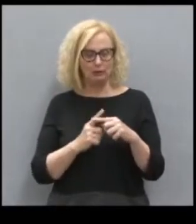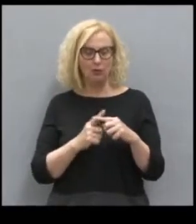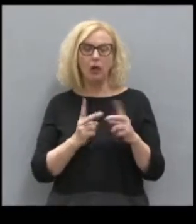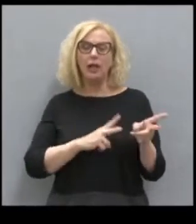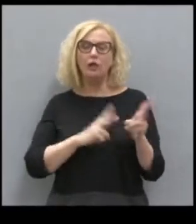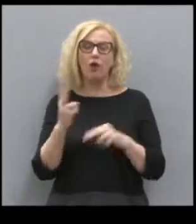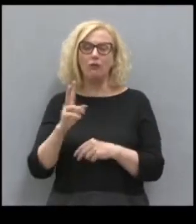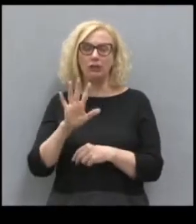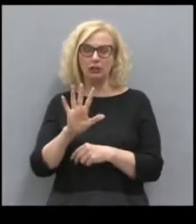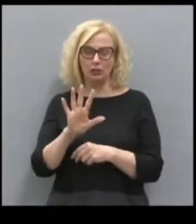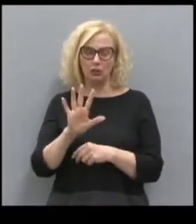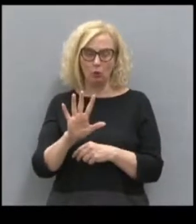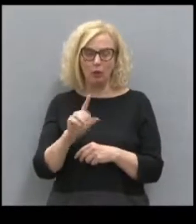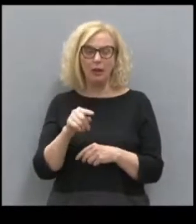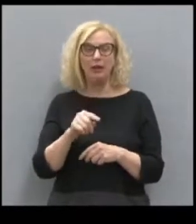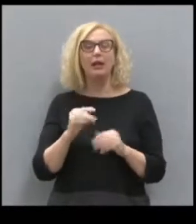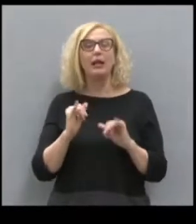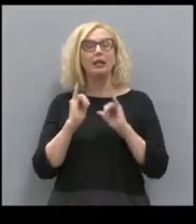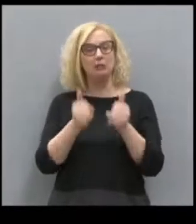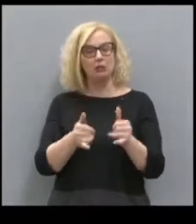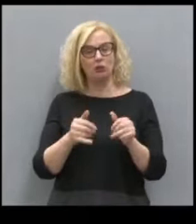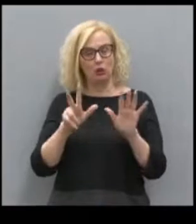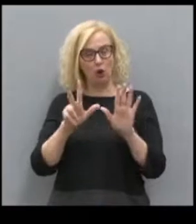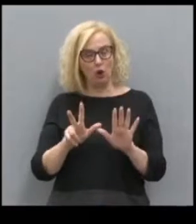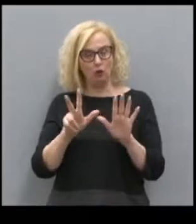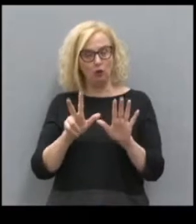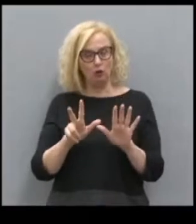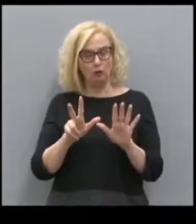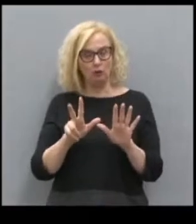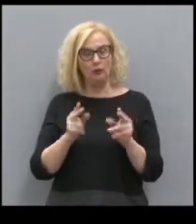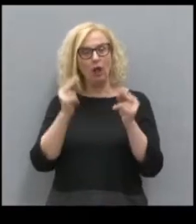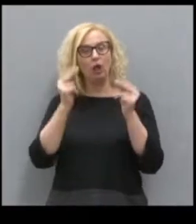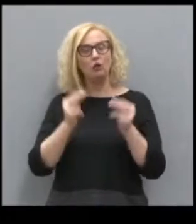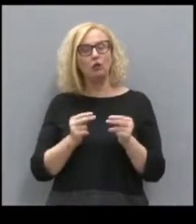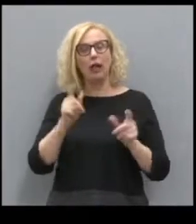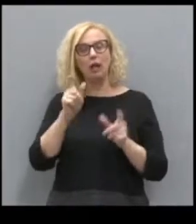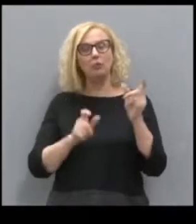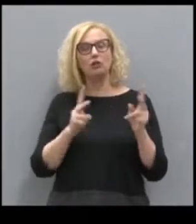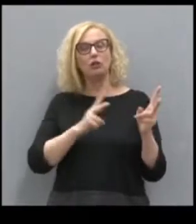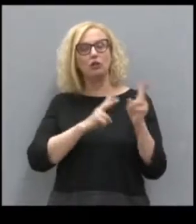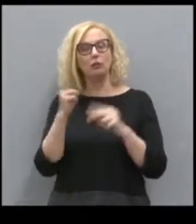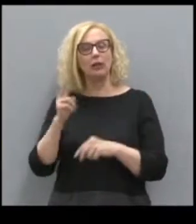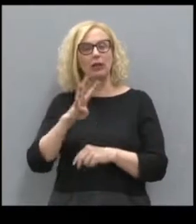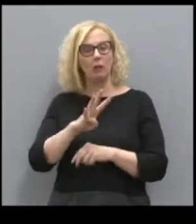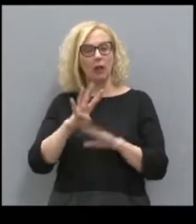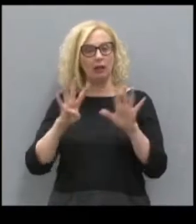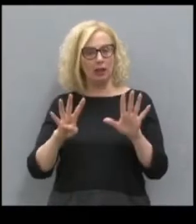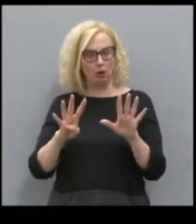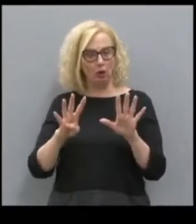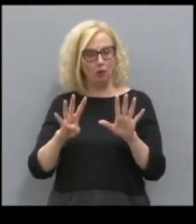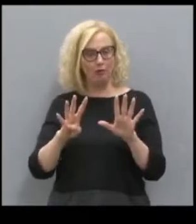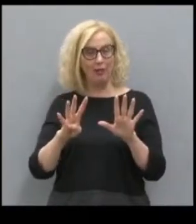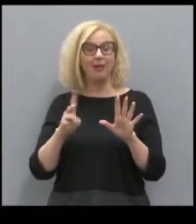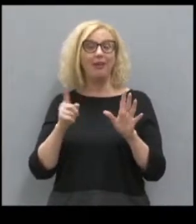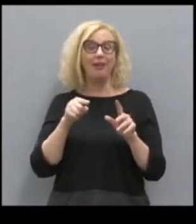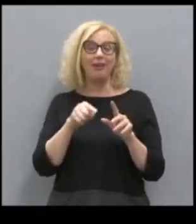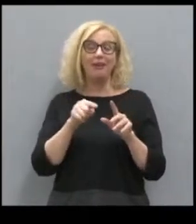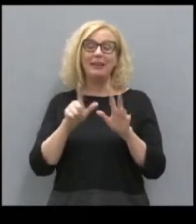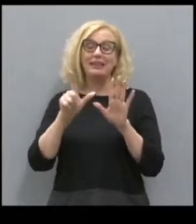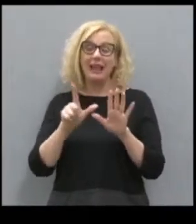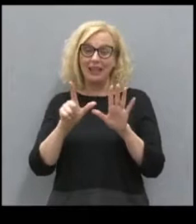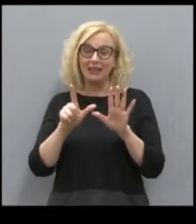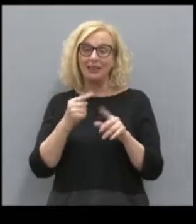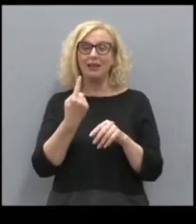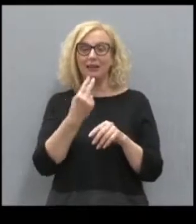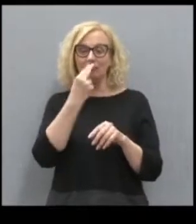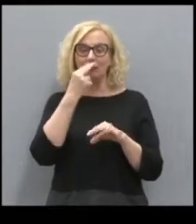sono cinque le dimissioni sono otto in totale di pazienti ricoverati 49 di cui 7 in di animazione abbiamo più uno